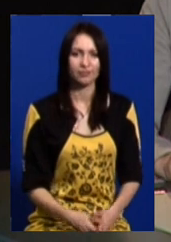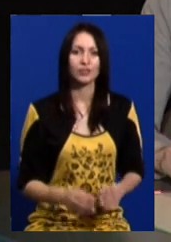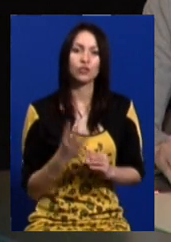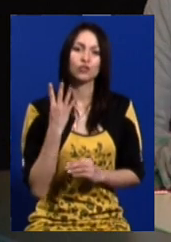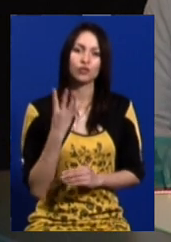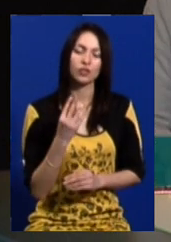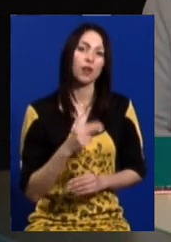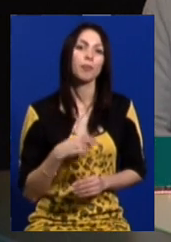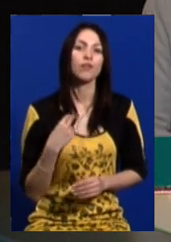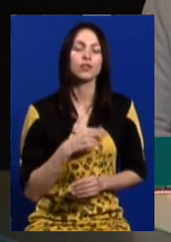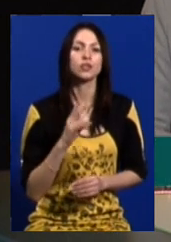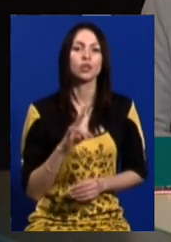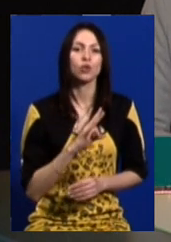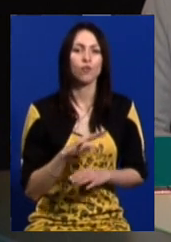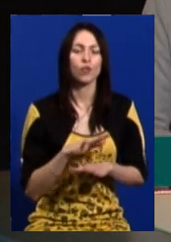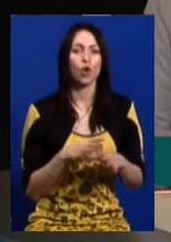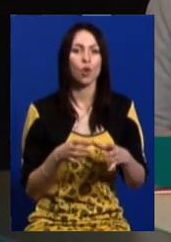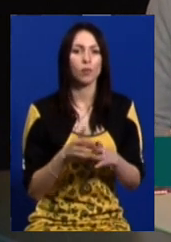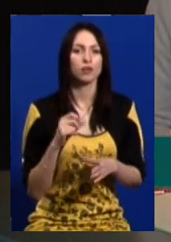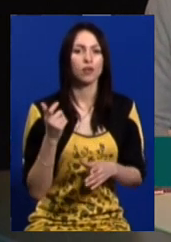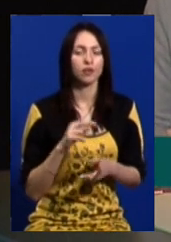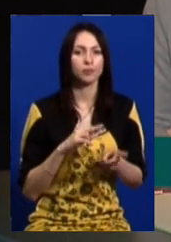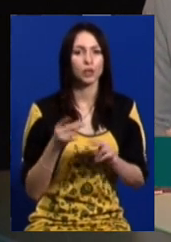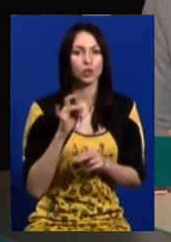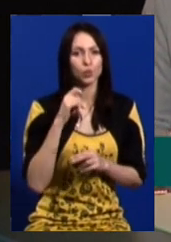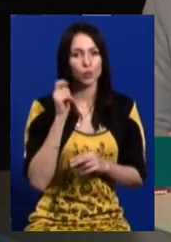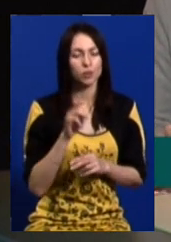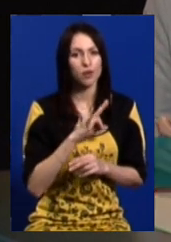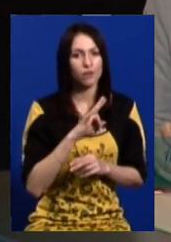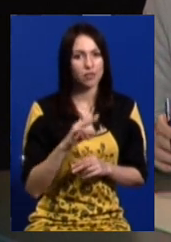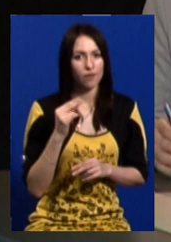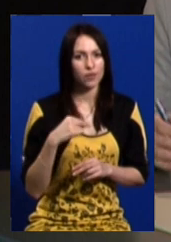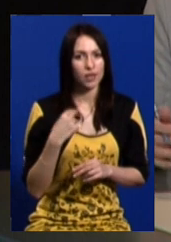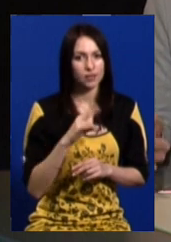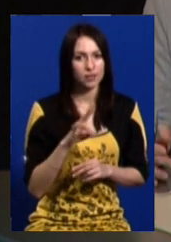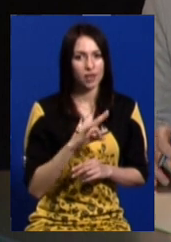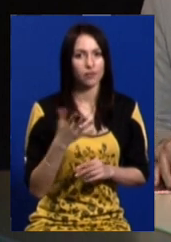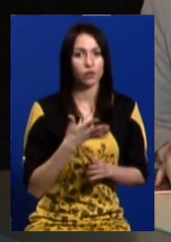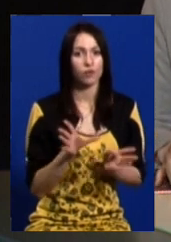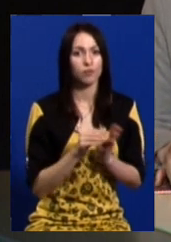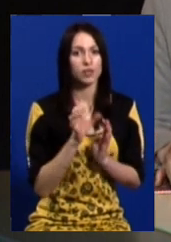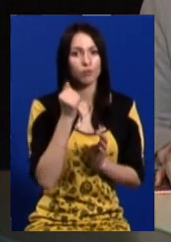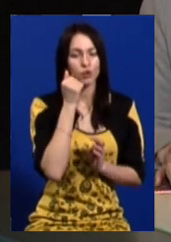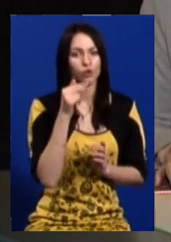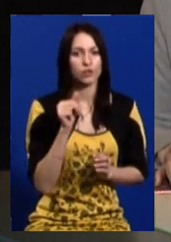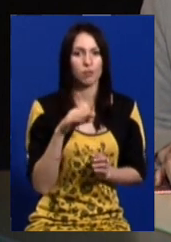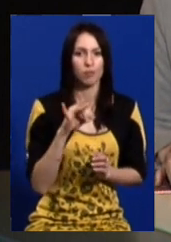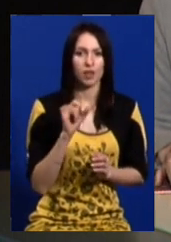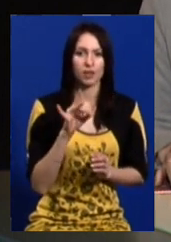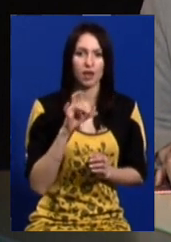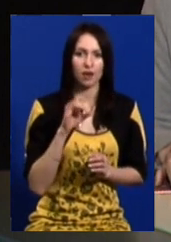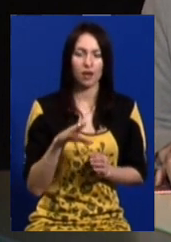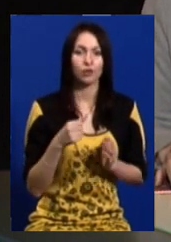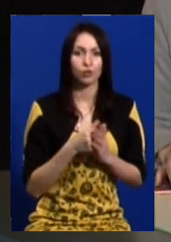4 православні церковні громади на Харківщині перейшли з Української православної церкви, тієї, яка разом з Московським патріархатом, до